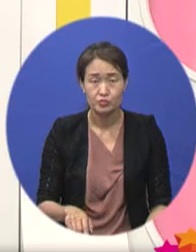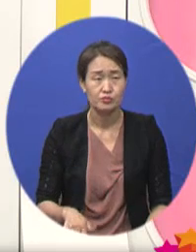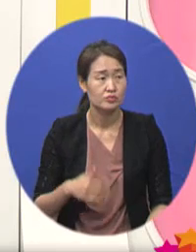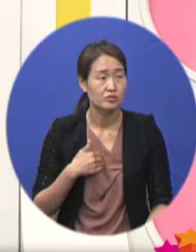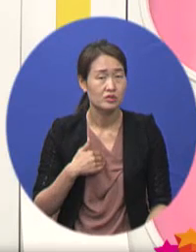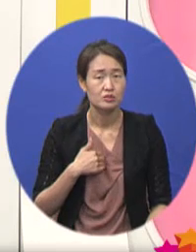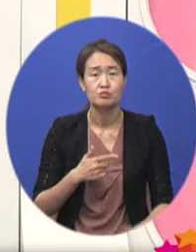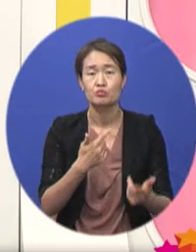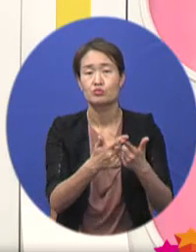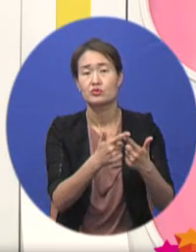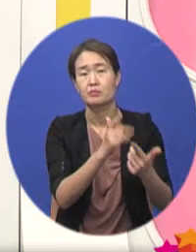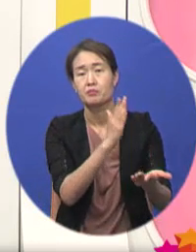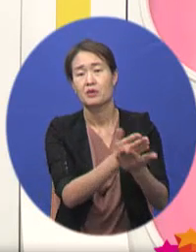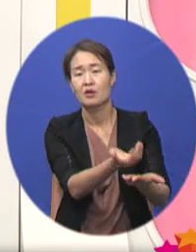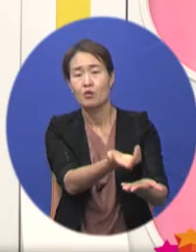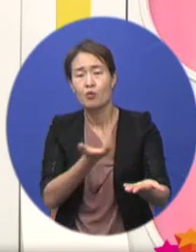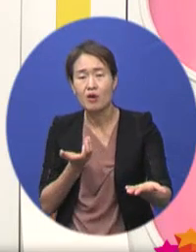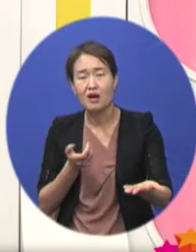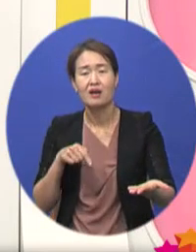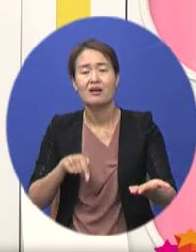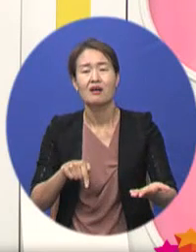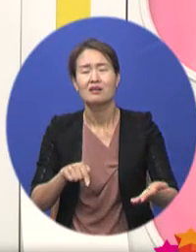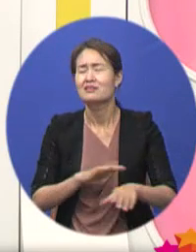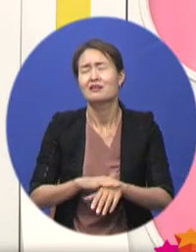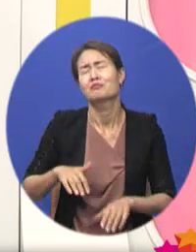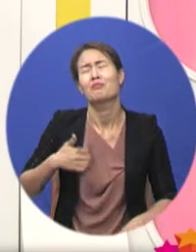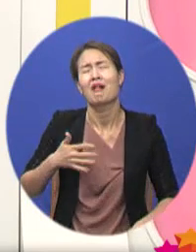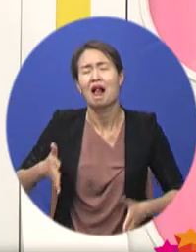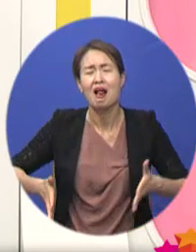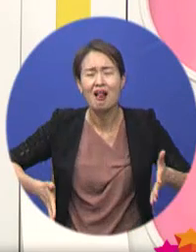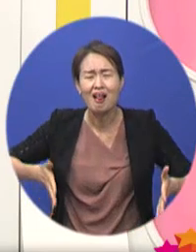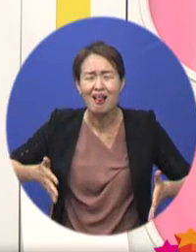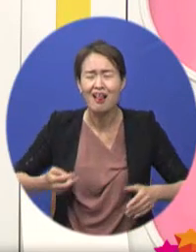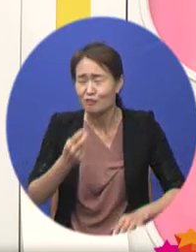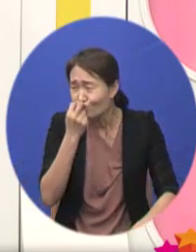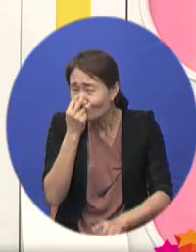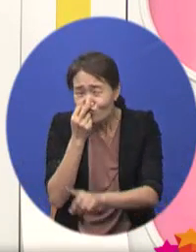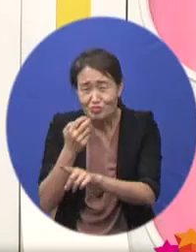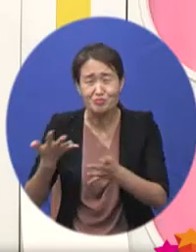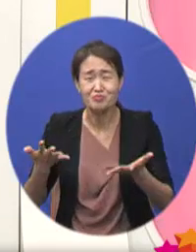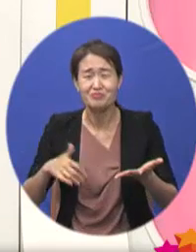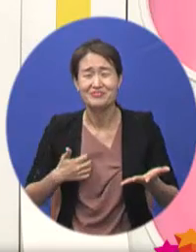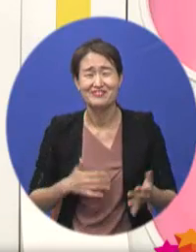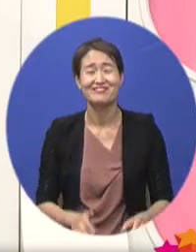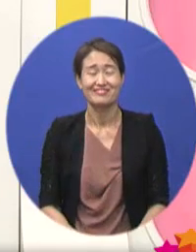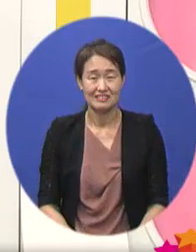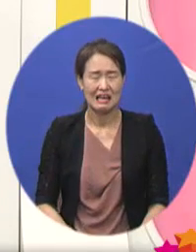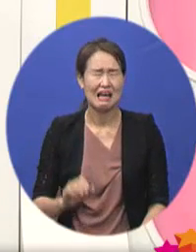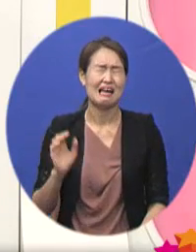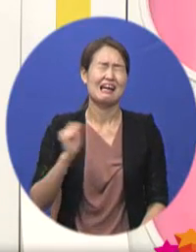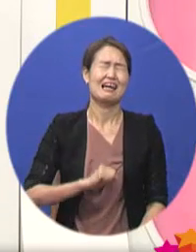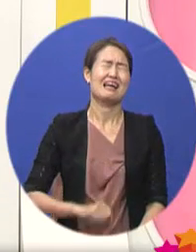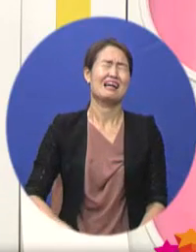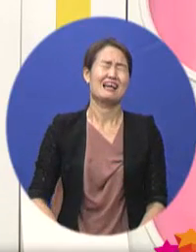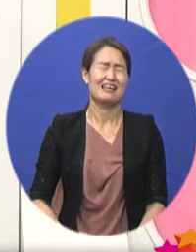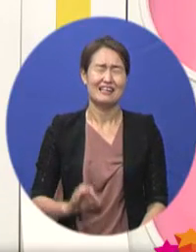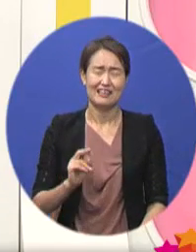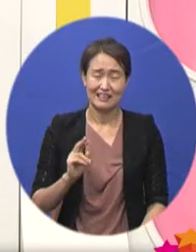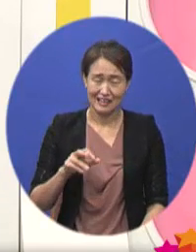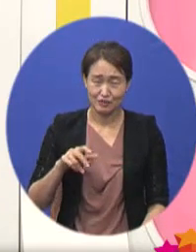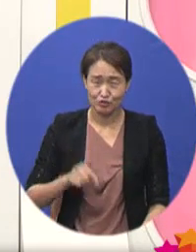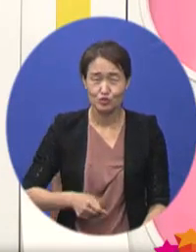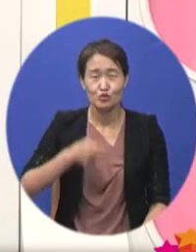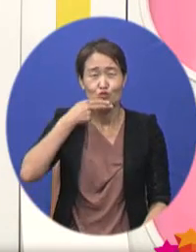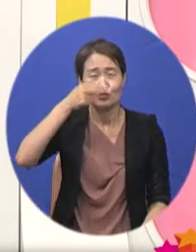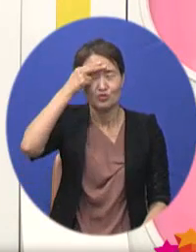저 부산 있다가 이사 온 지 얼마 안 돼가지고. 예. 뭐 그런 거 잘 모르겠어요. 아, 그러면 나는 또 양주는 양주가